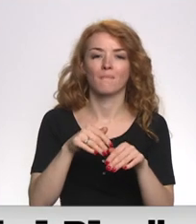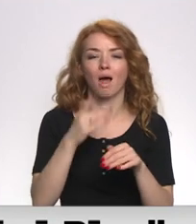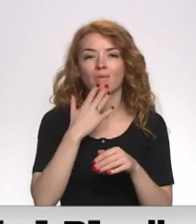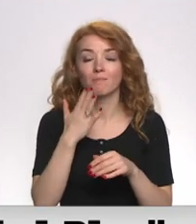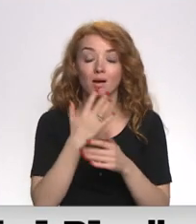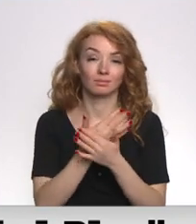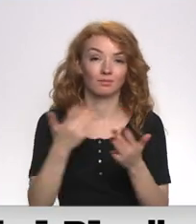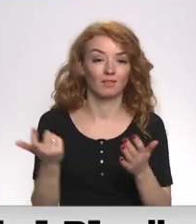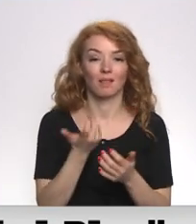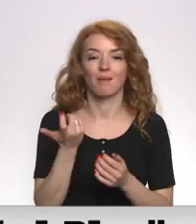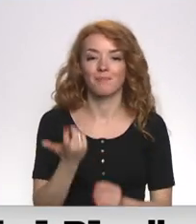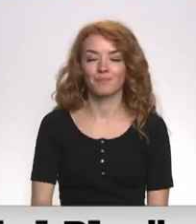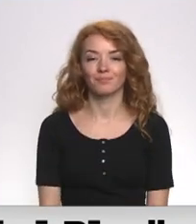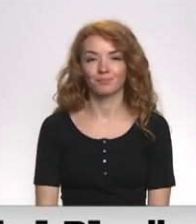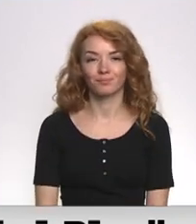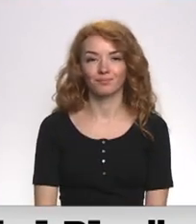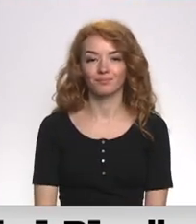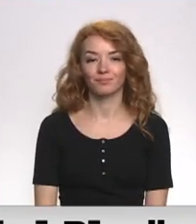mākslas filmām.